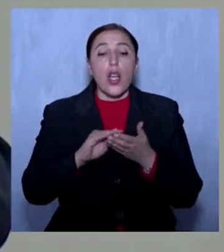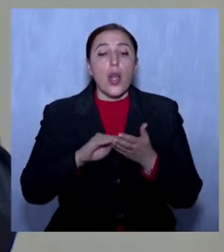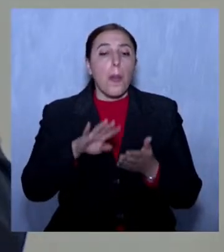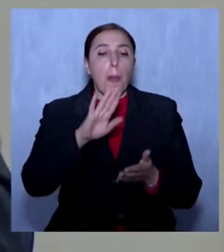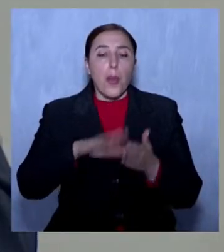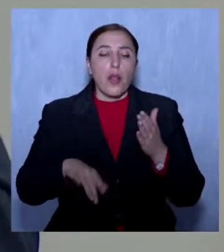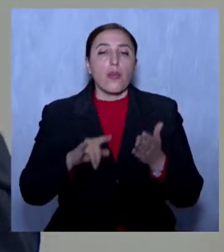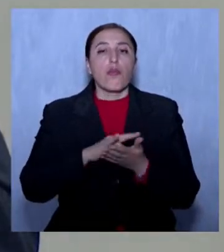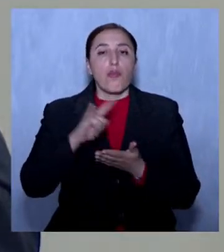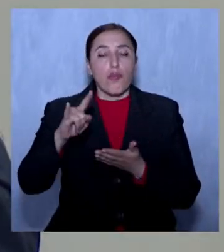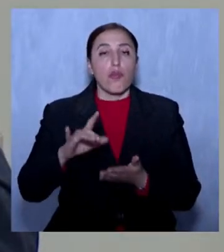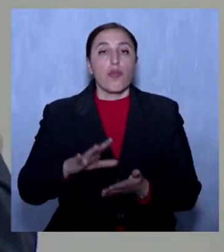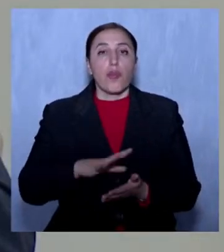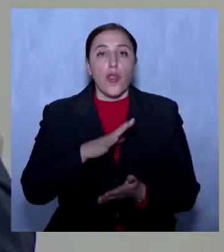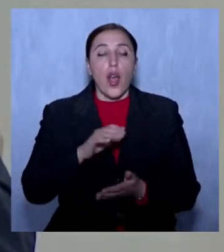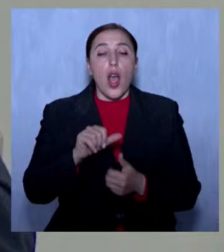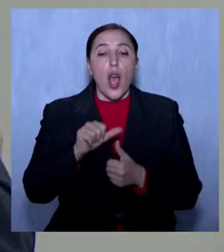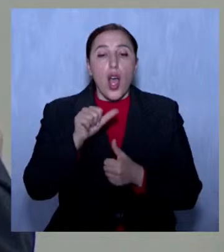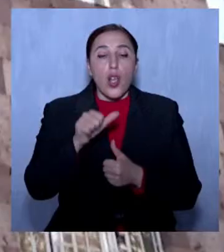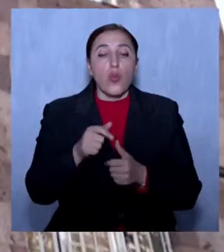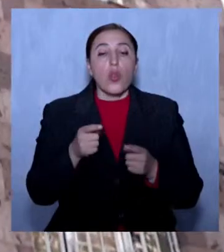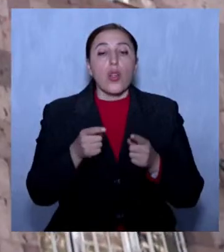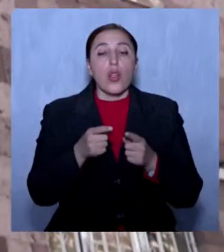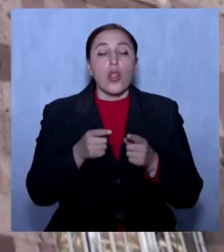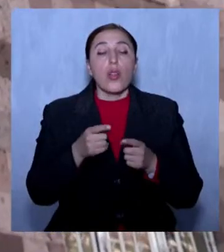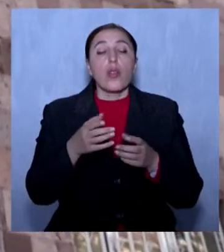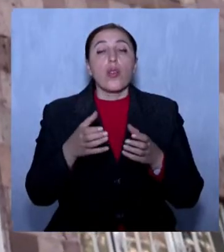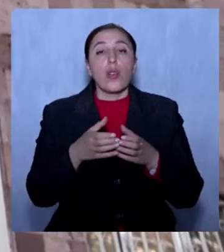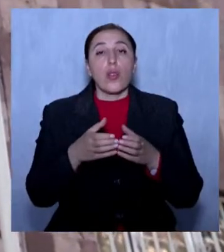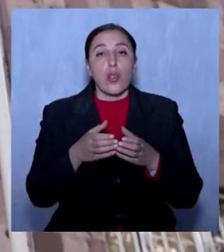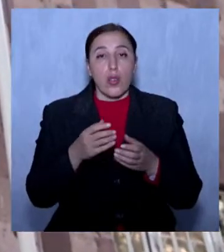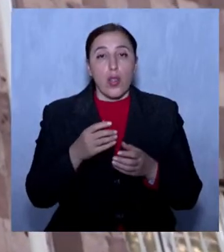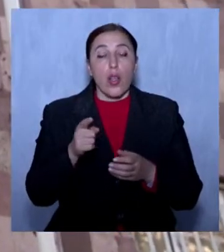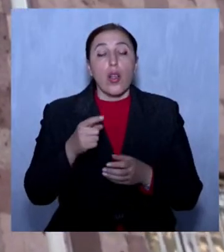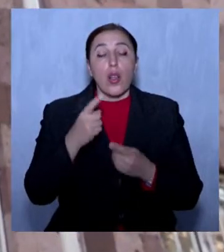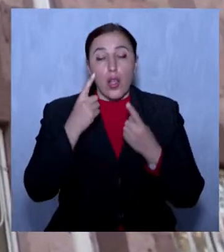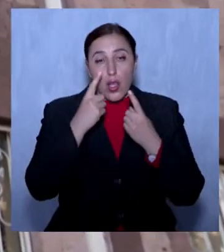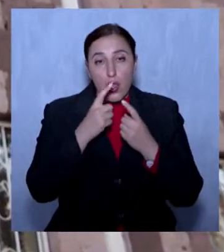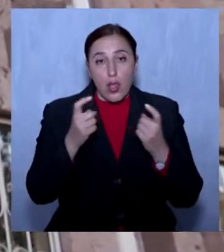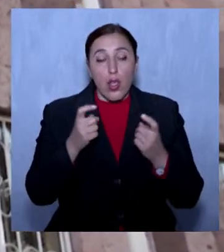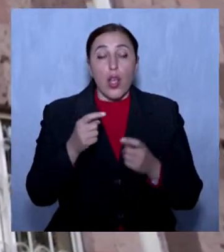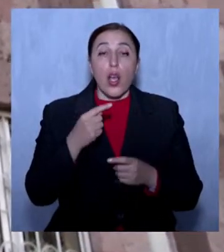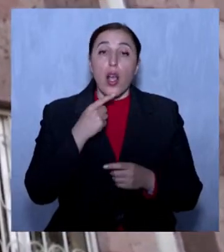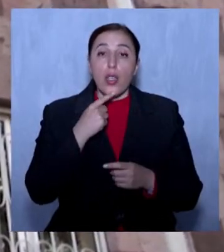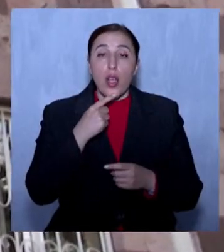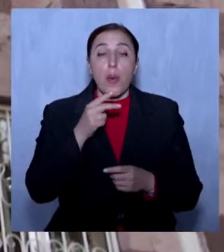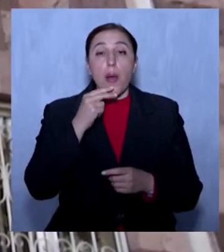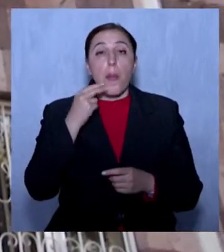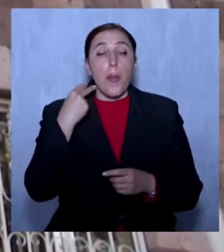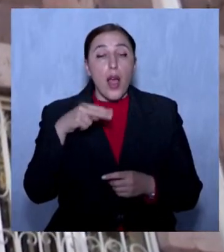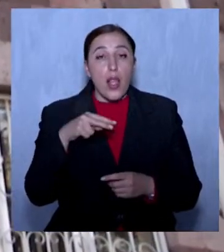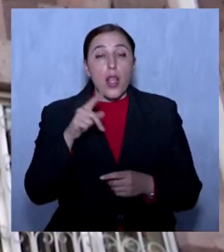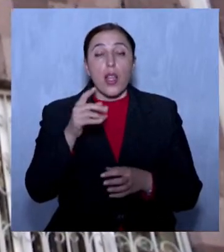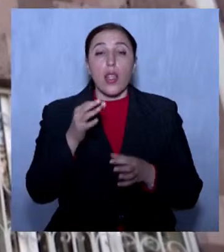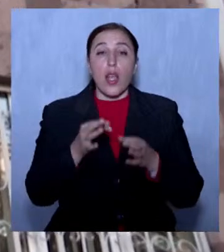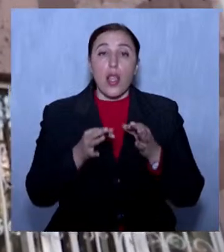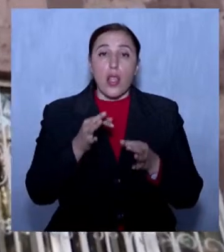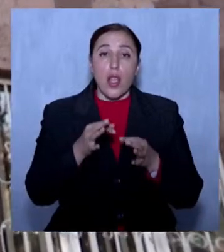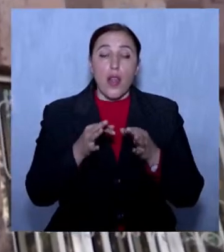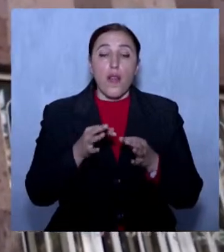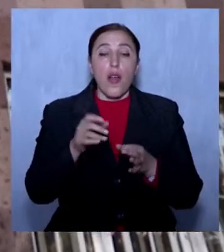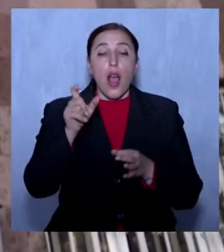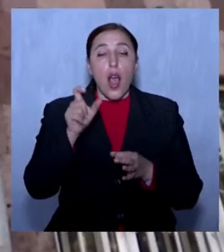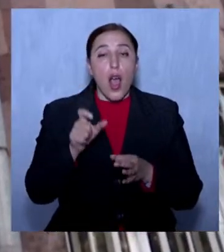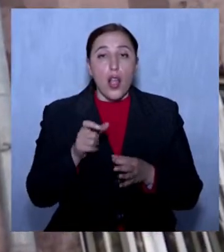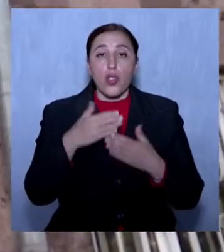հայտերի։ Հատուկ քնչական ծառայությունից ազատությանը տեղեկացրին, որ այս պահին կասկածյալի կամ մեղադրյալի դատավարական կարգավիճակ ունեցող